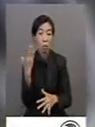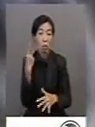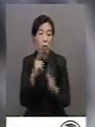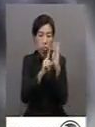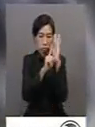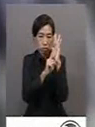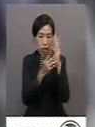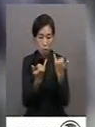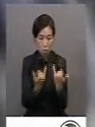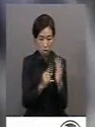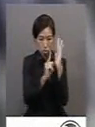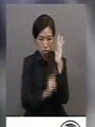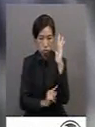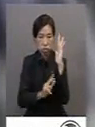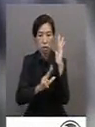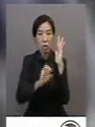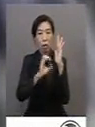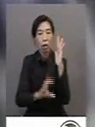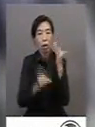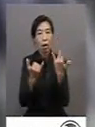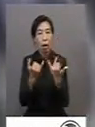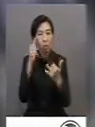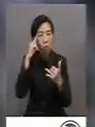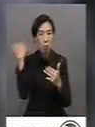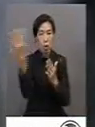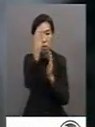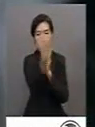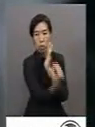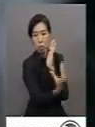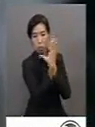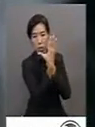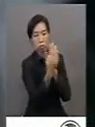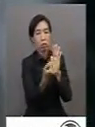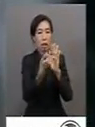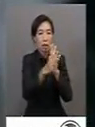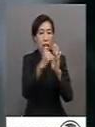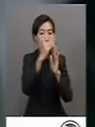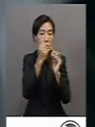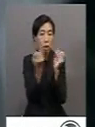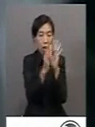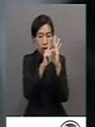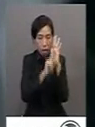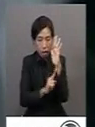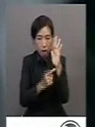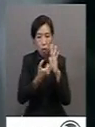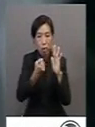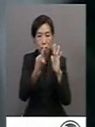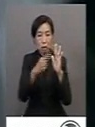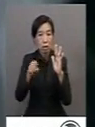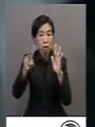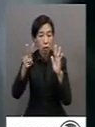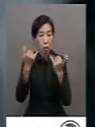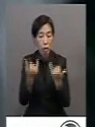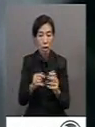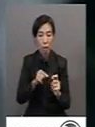มหนาวรอบใหม่แผ่ลงมาปกคลุมบริเวณพื้นที่ทางด้านภาคอีสานภาคเหนืออุณหภูมิลดลง 1-2 องศาเซลเซียสเช้านี้อำเภอ